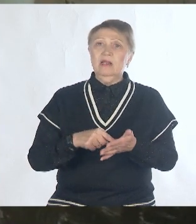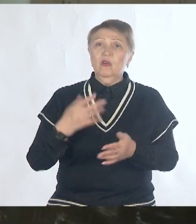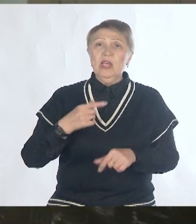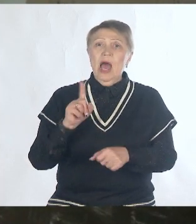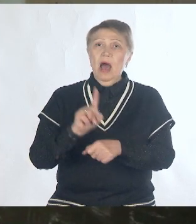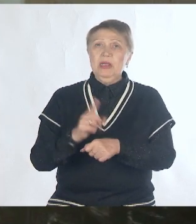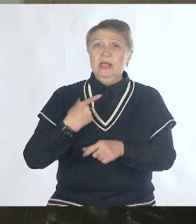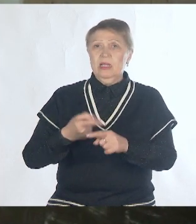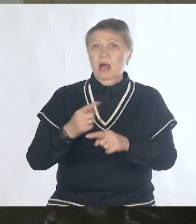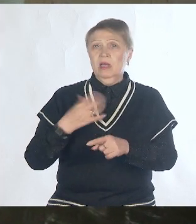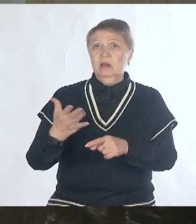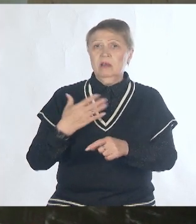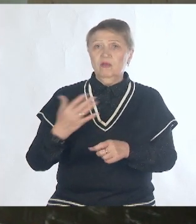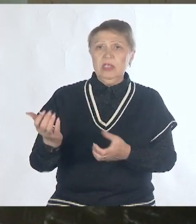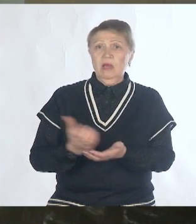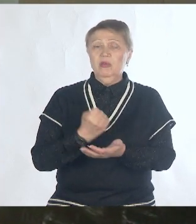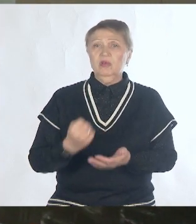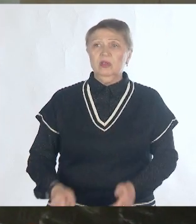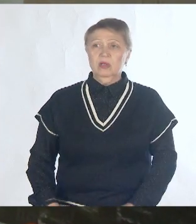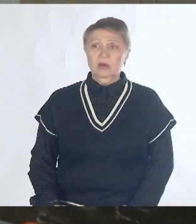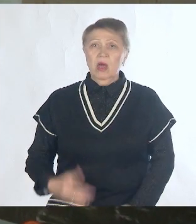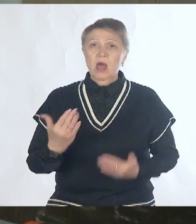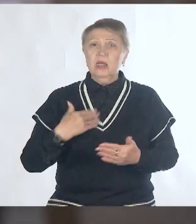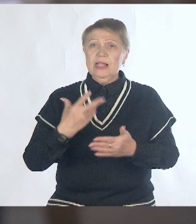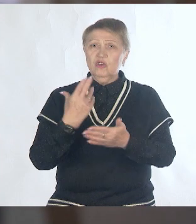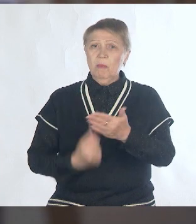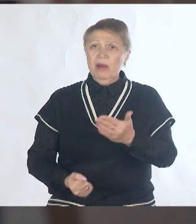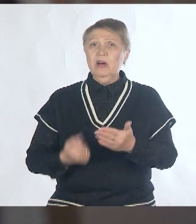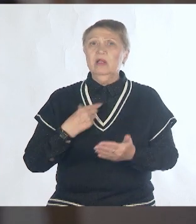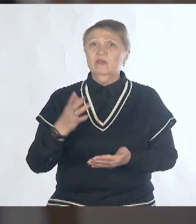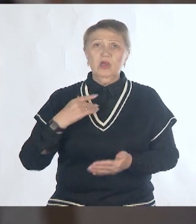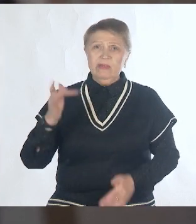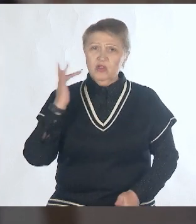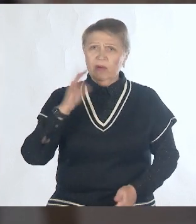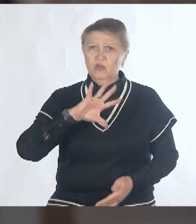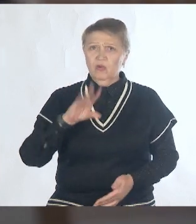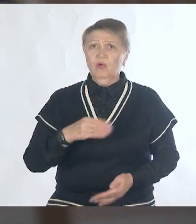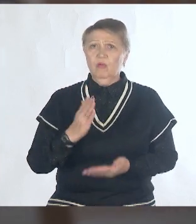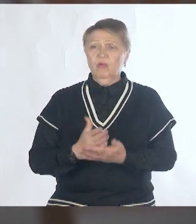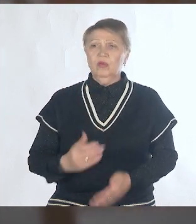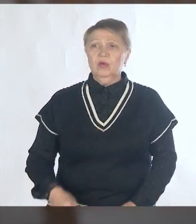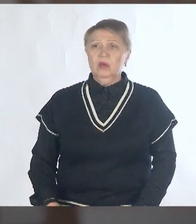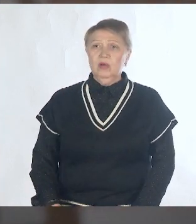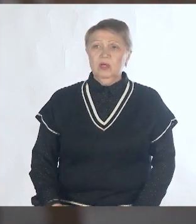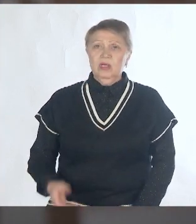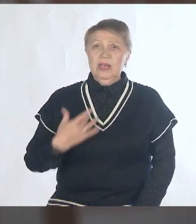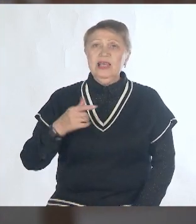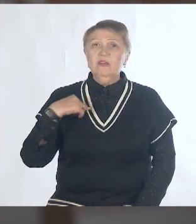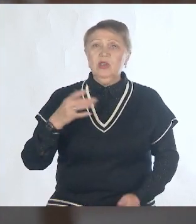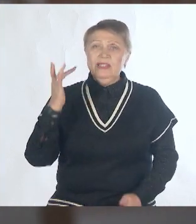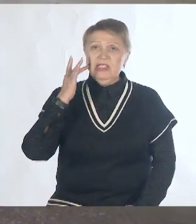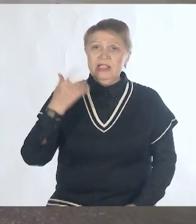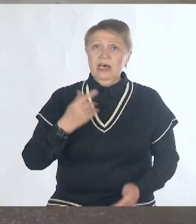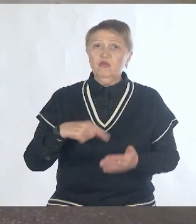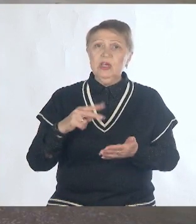путь провала все равно путь идти в этой цели это моя считавшийся ставлю цель я